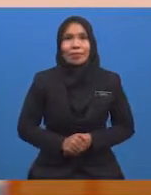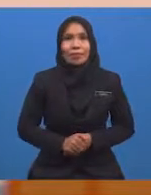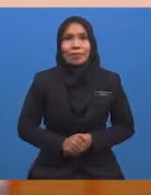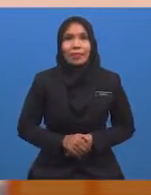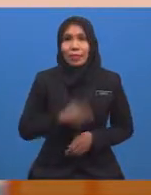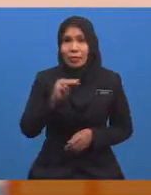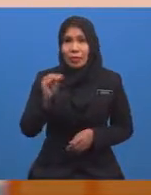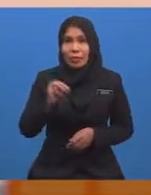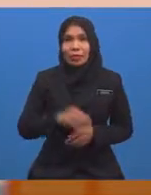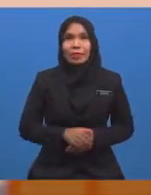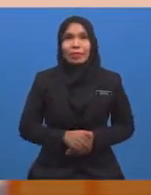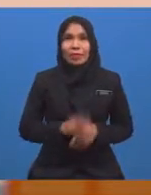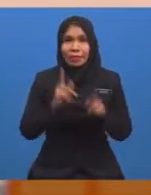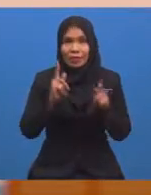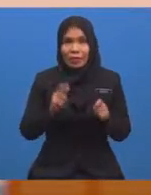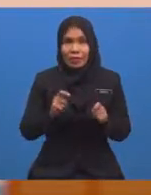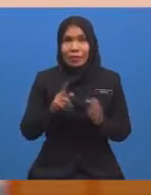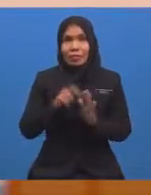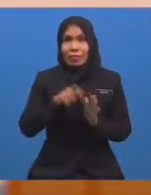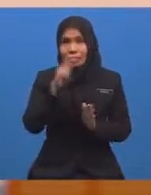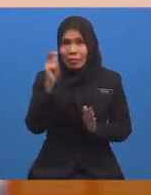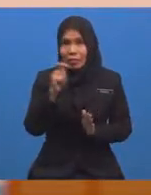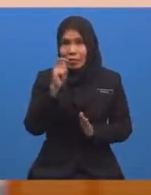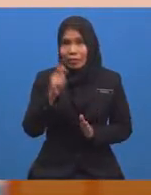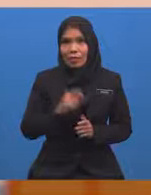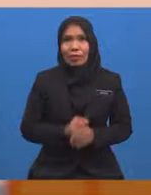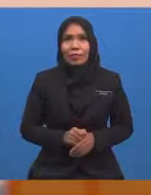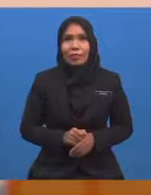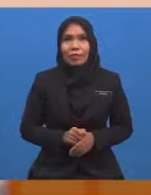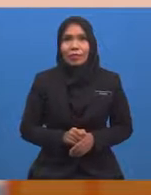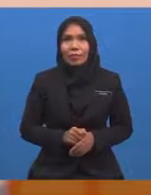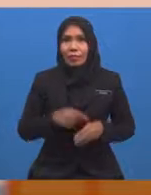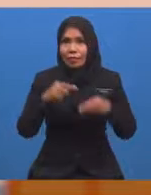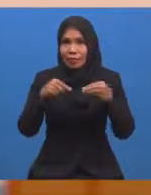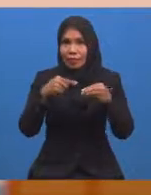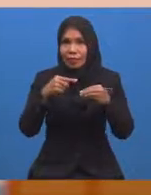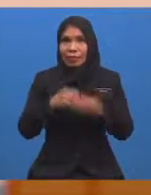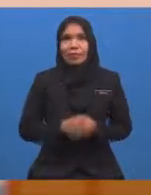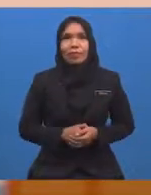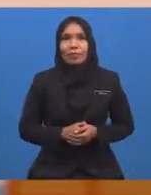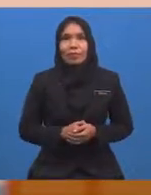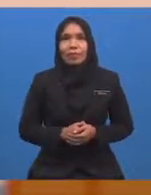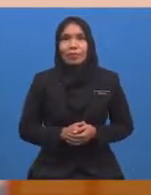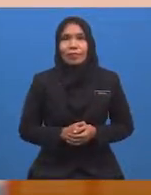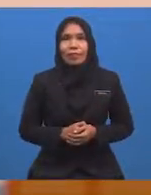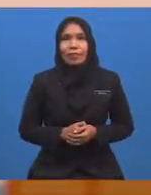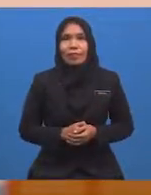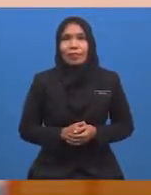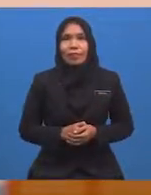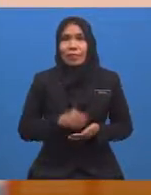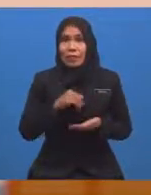murid-murid mesti tertanya-tanya tentang isi pelajaran pada hari